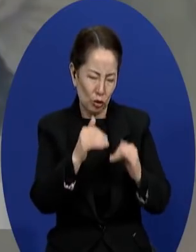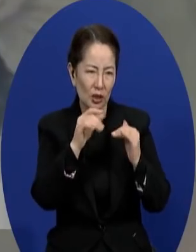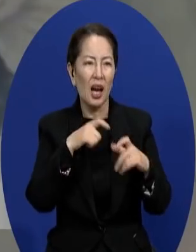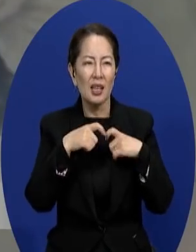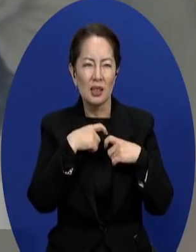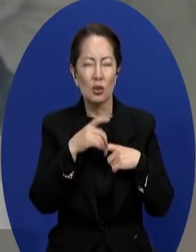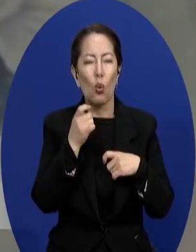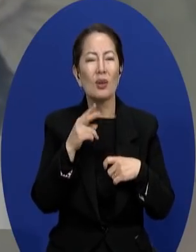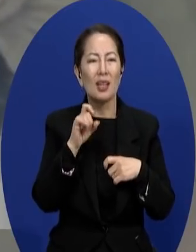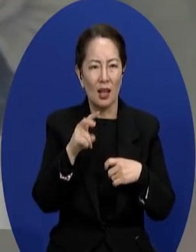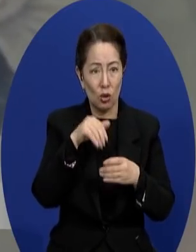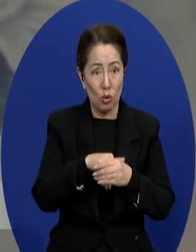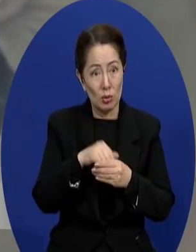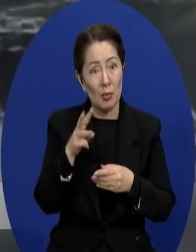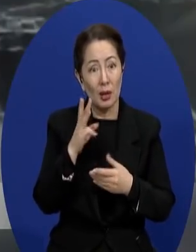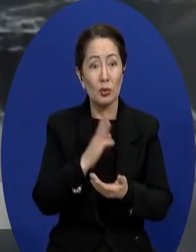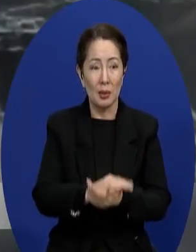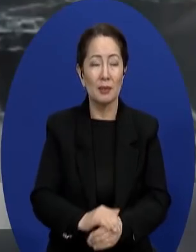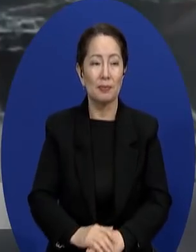хүндрэл учруулж болцошгүй байна.